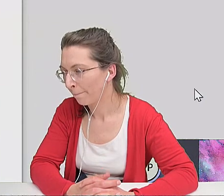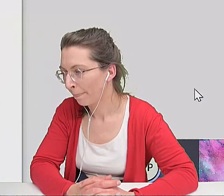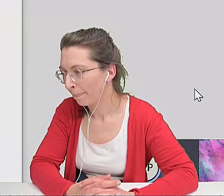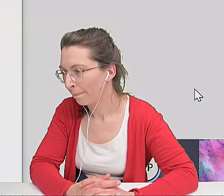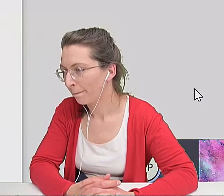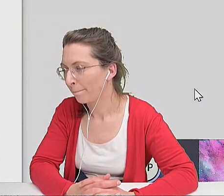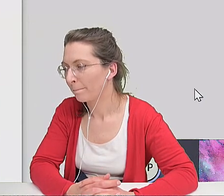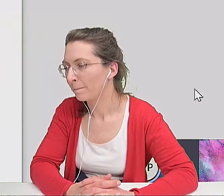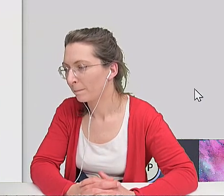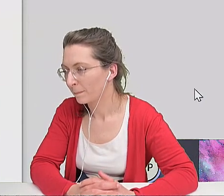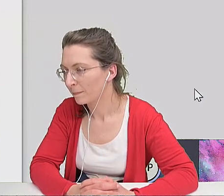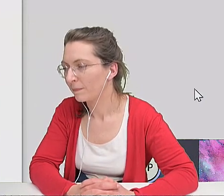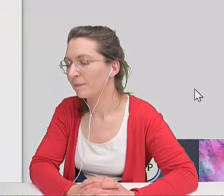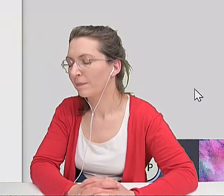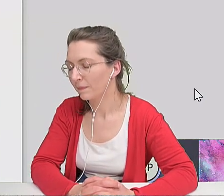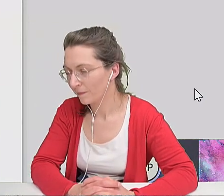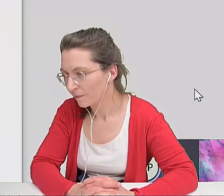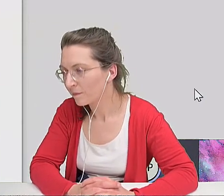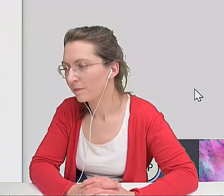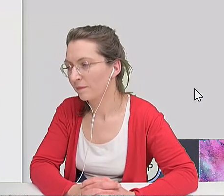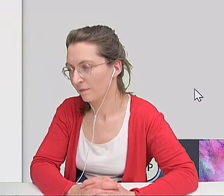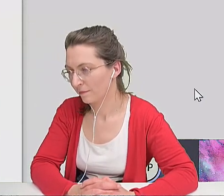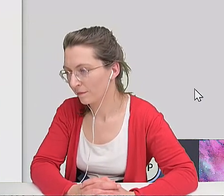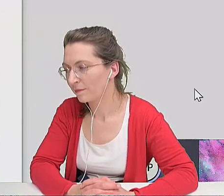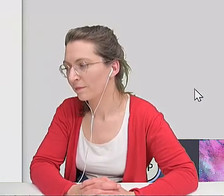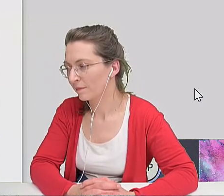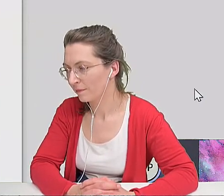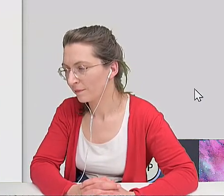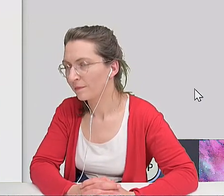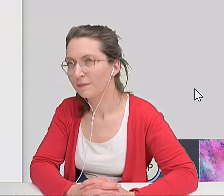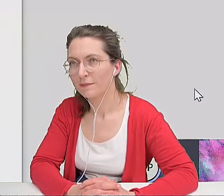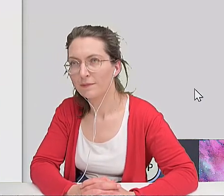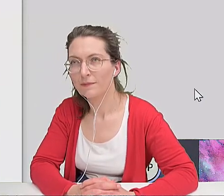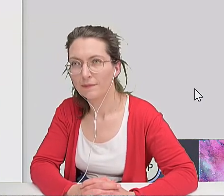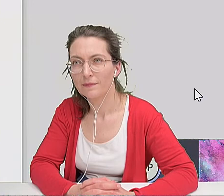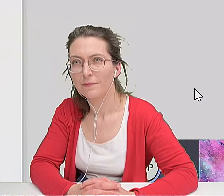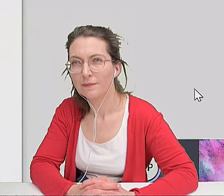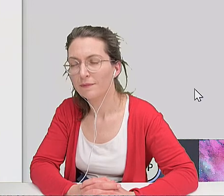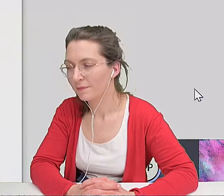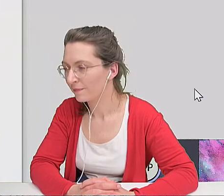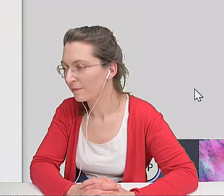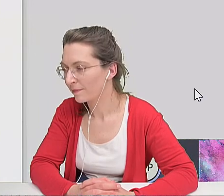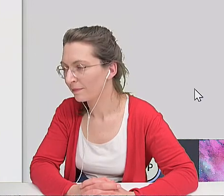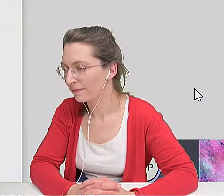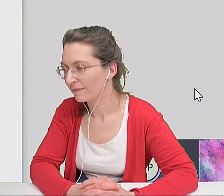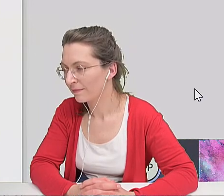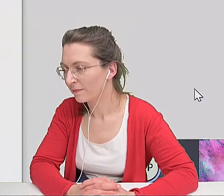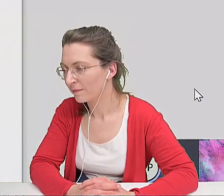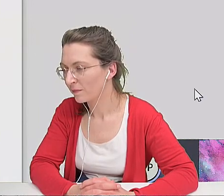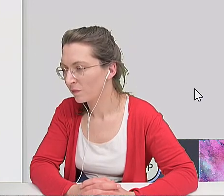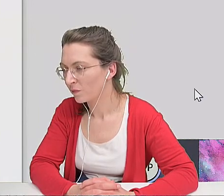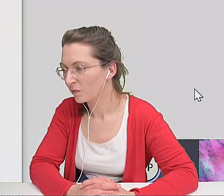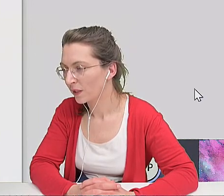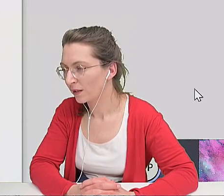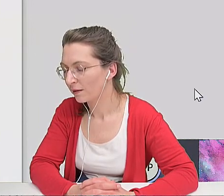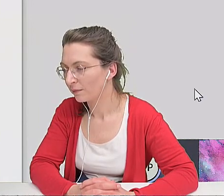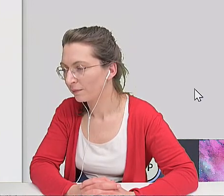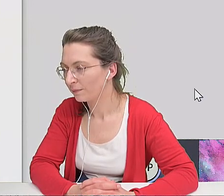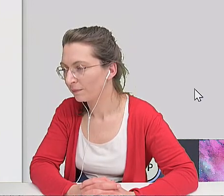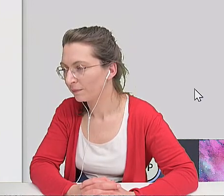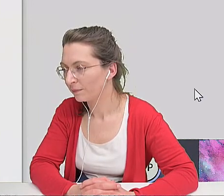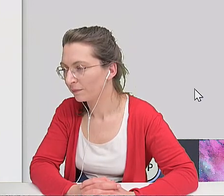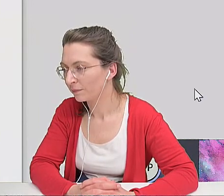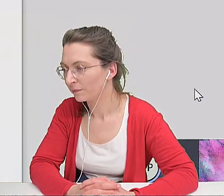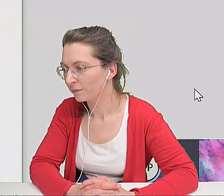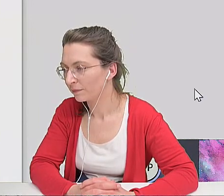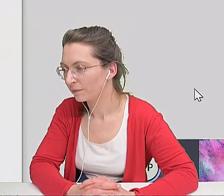das sind ja Variablen, sogenannte Variablen, die unterschiedliche Werte haben können. Und das ist beim Programmieren jetzt vielleicht im Gegensatz zu dem, zu diesem